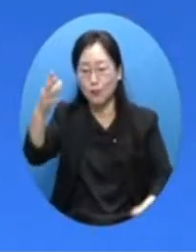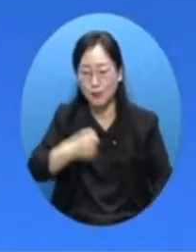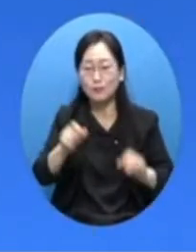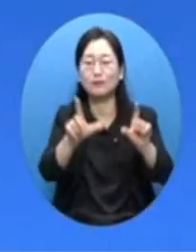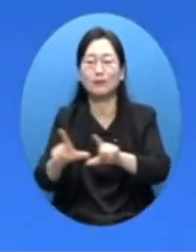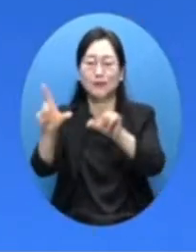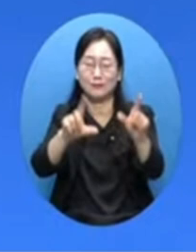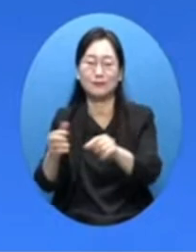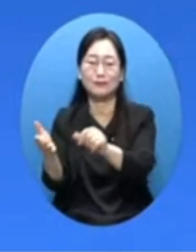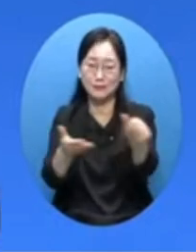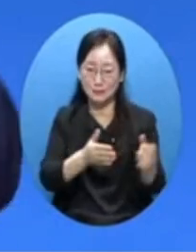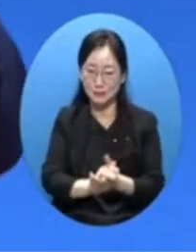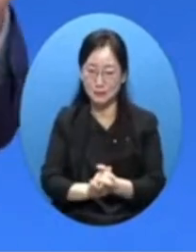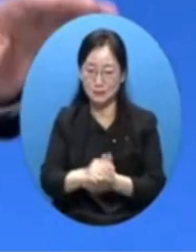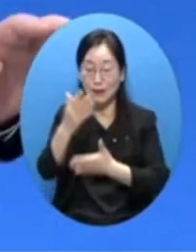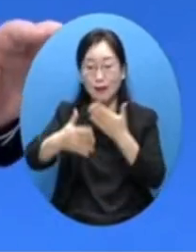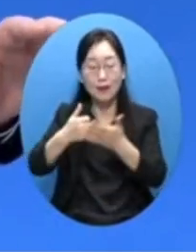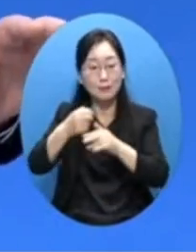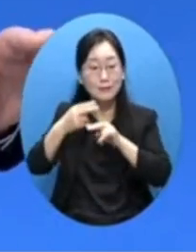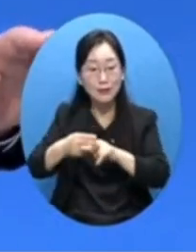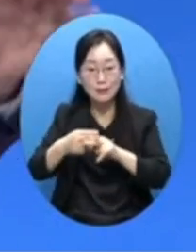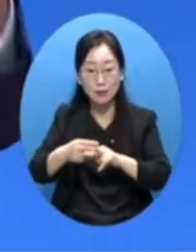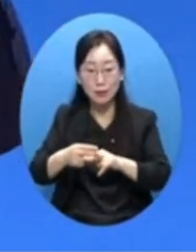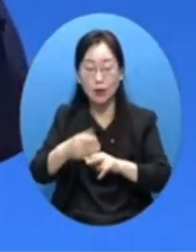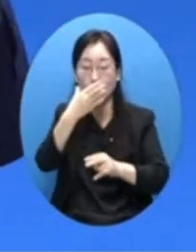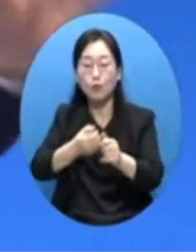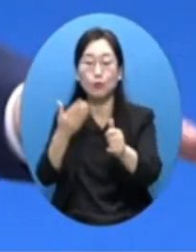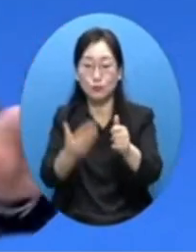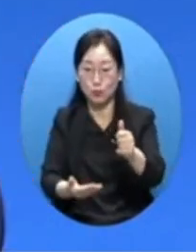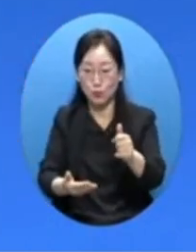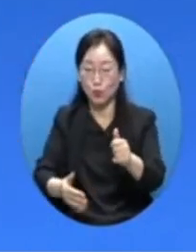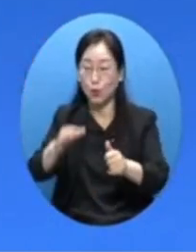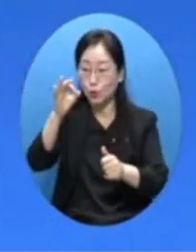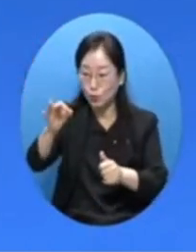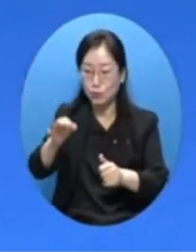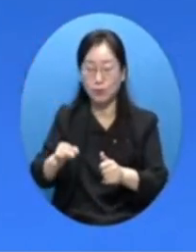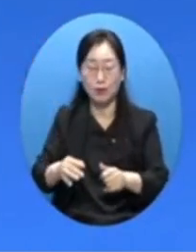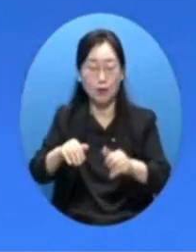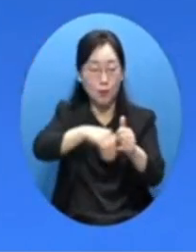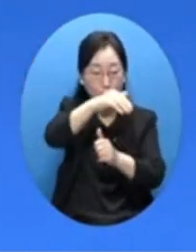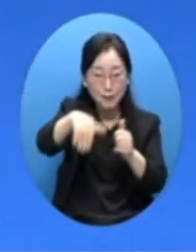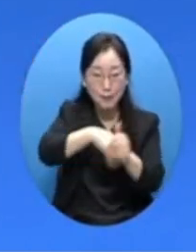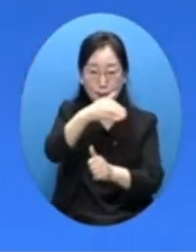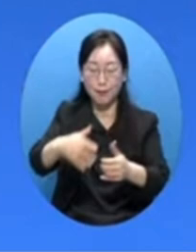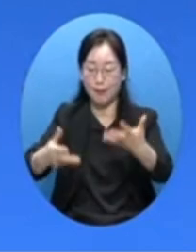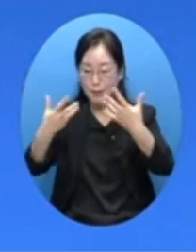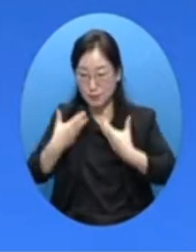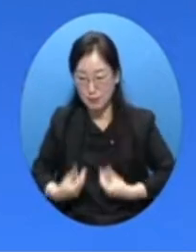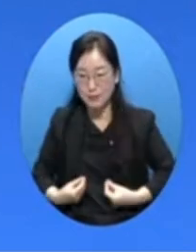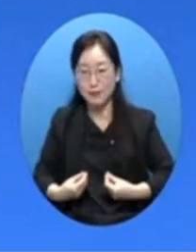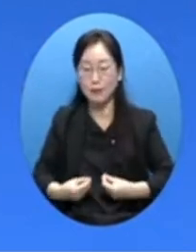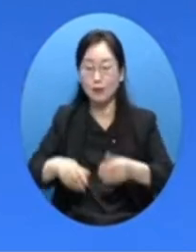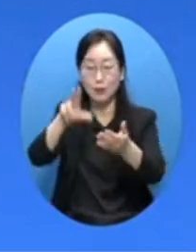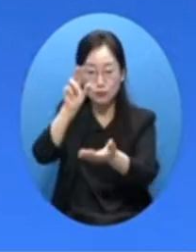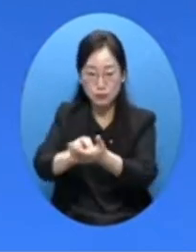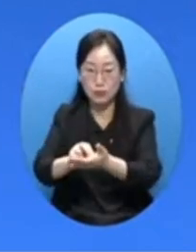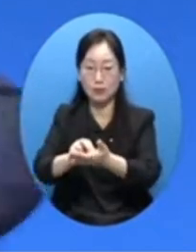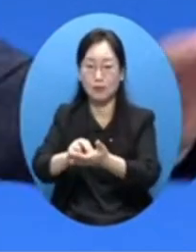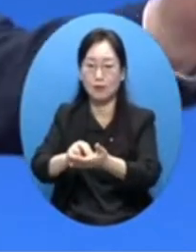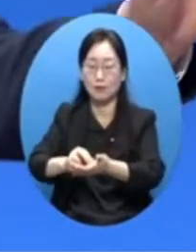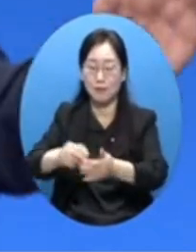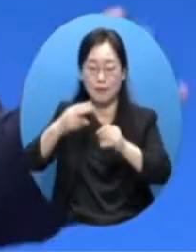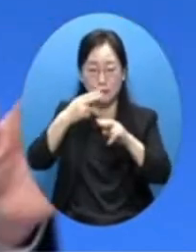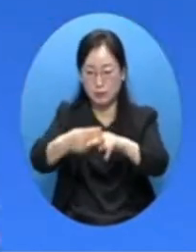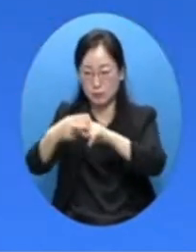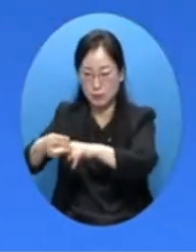되기를 바랍니다. 하나님께서 다스리라는 복을 주셨습니다. 물질을 다스리고 환경을 다스리고 절망을 다스리고 문제를 다스리고